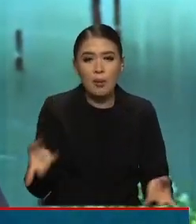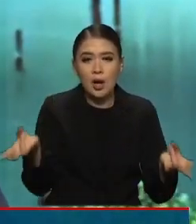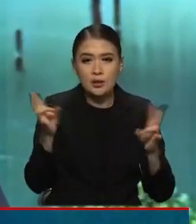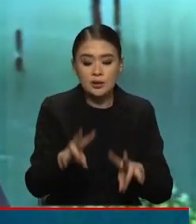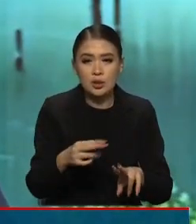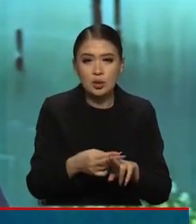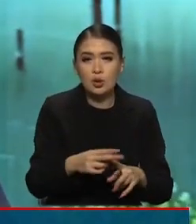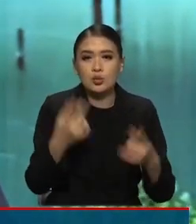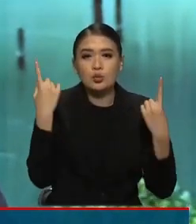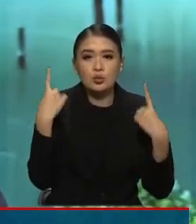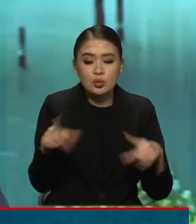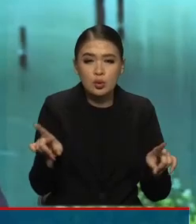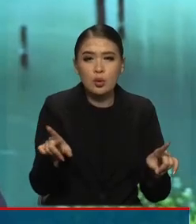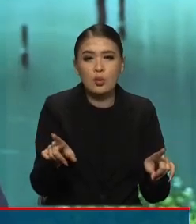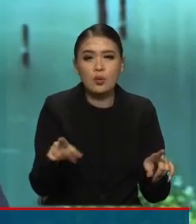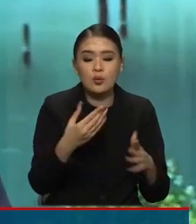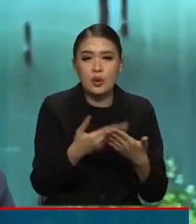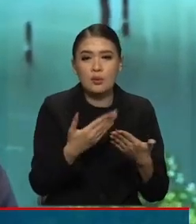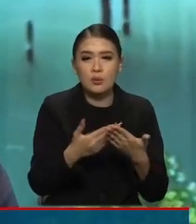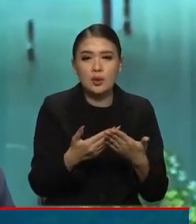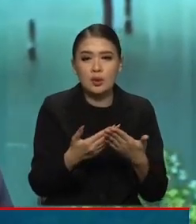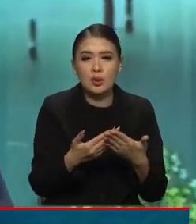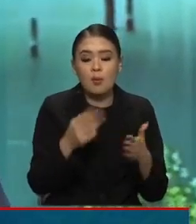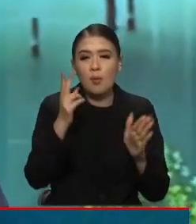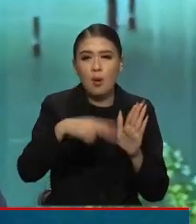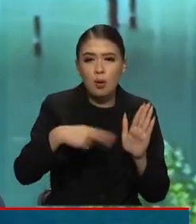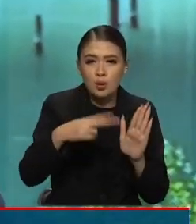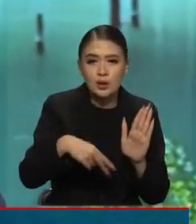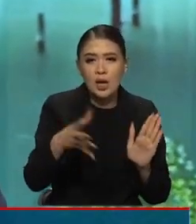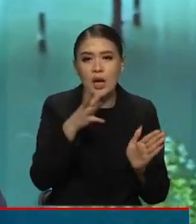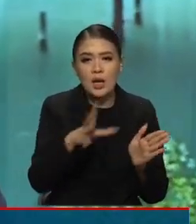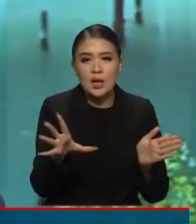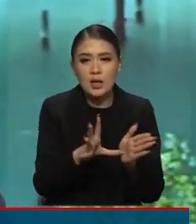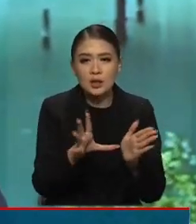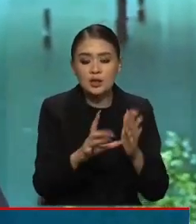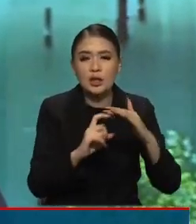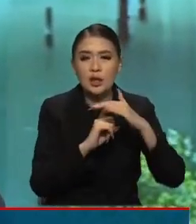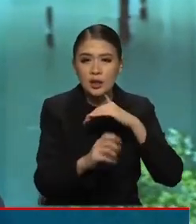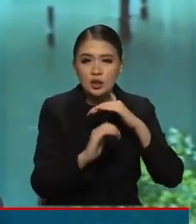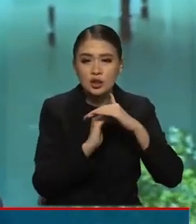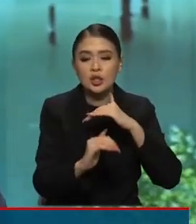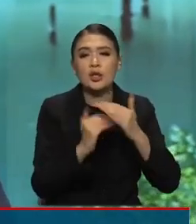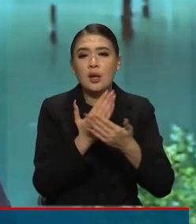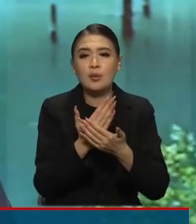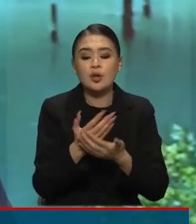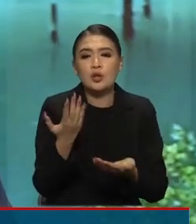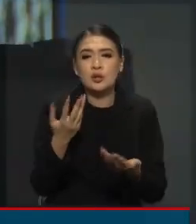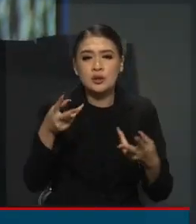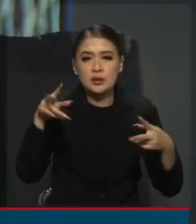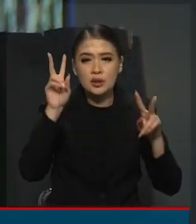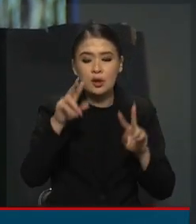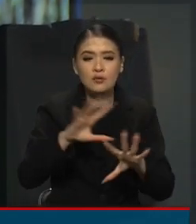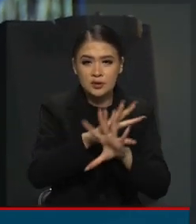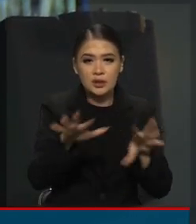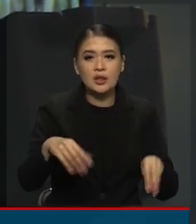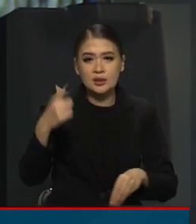что нет другого, будем говорить, ну, кроме поезда, электрички. Ну, о каких условиях сегодня электричка и поезд, наверное, все